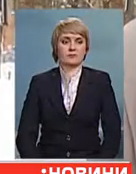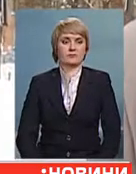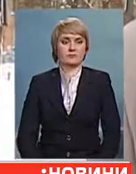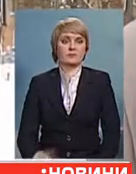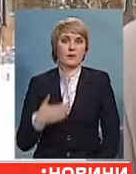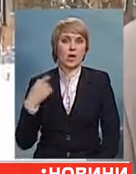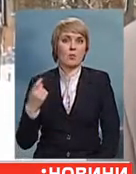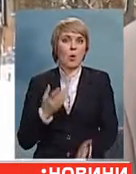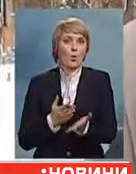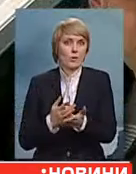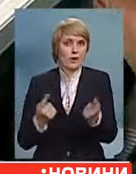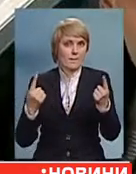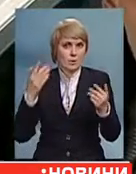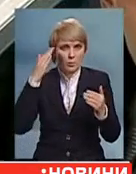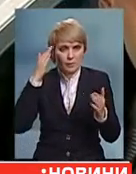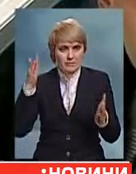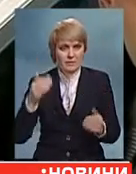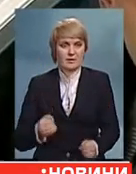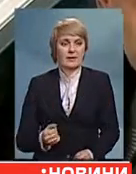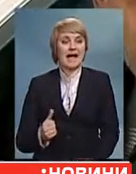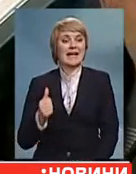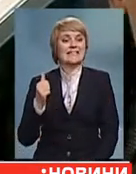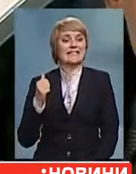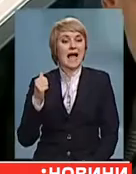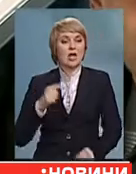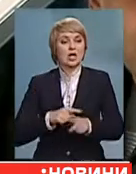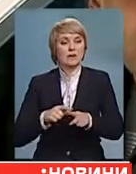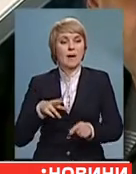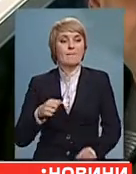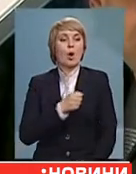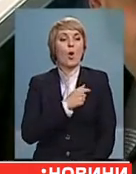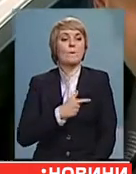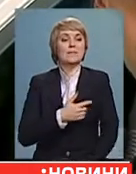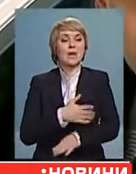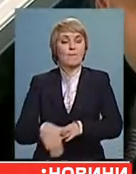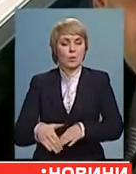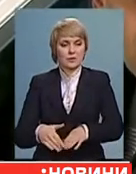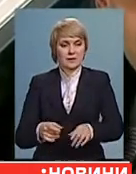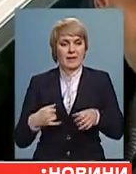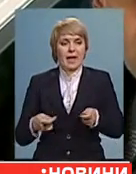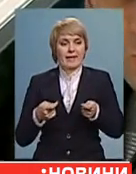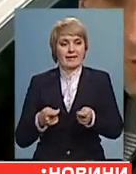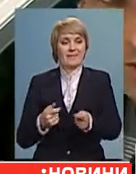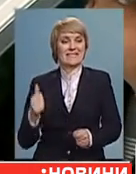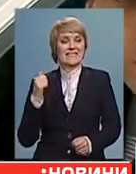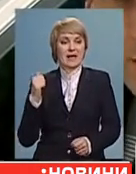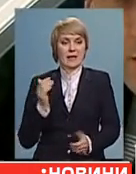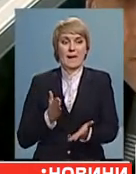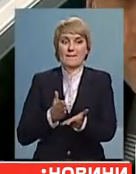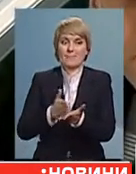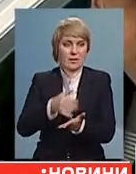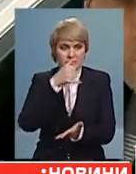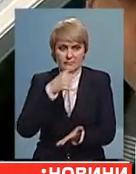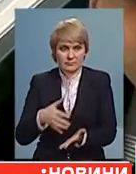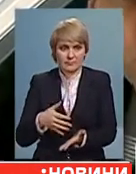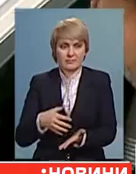Нашим комунальникам великий привіт. Задньою швидкістю по Комсомольській я їхав. Задньою, тому що передом я не